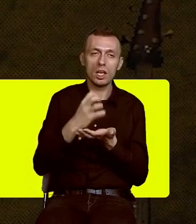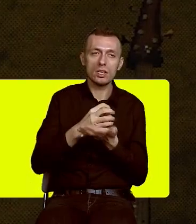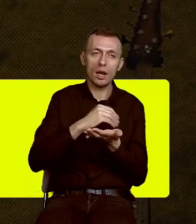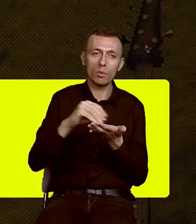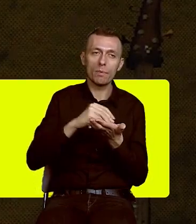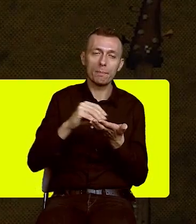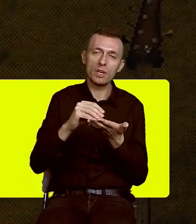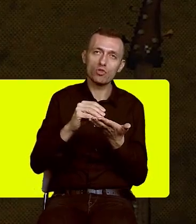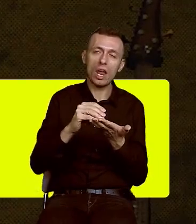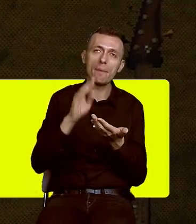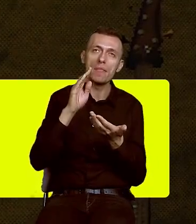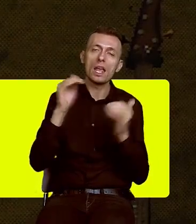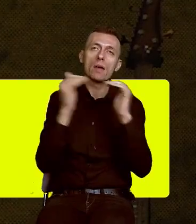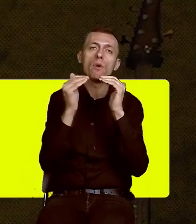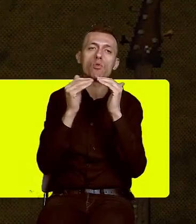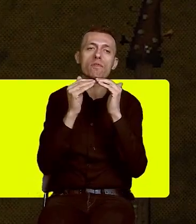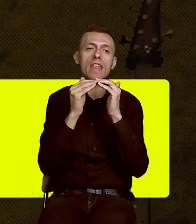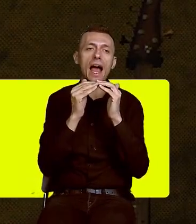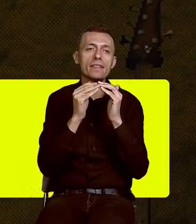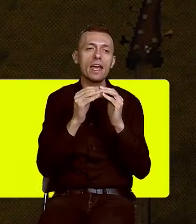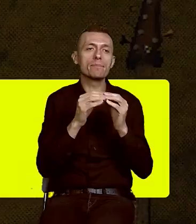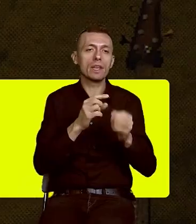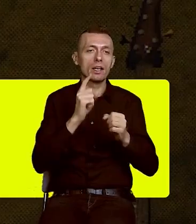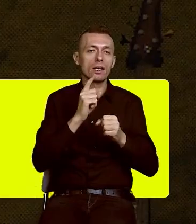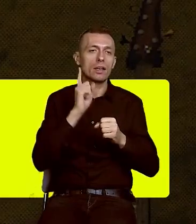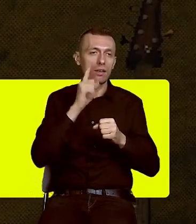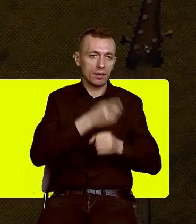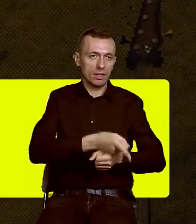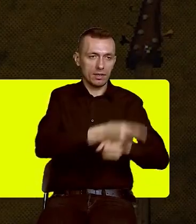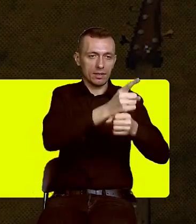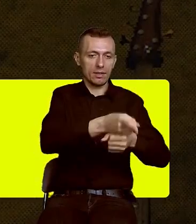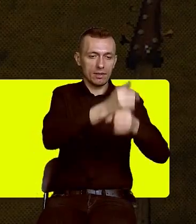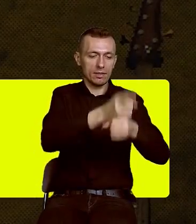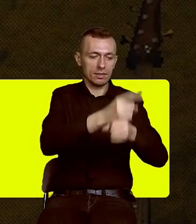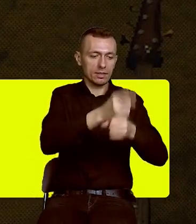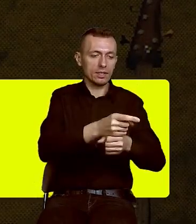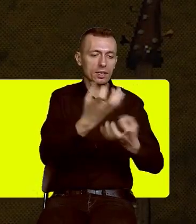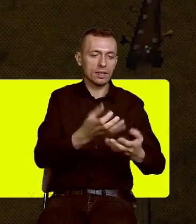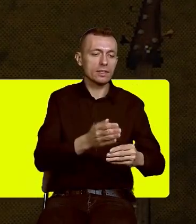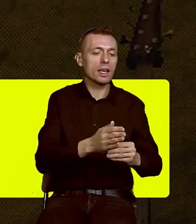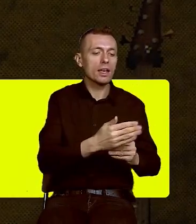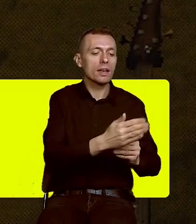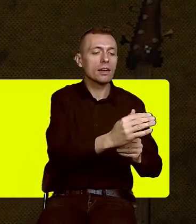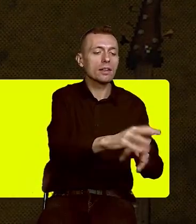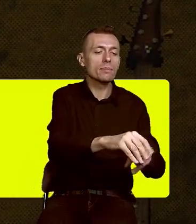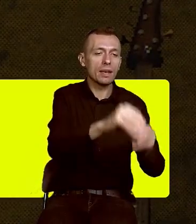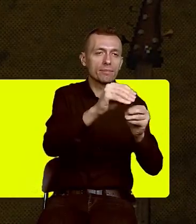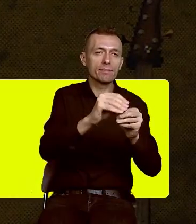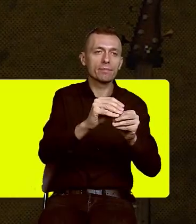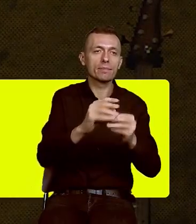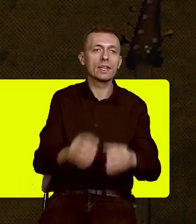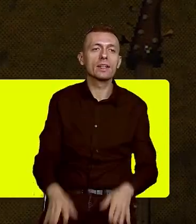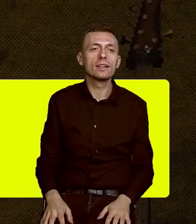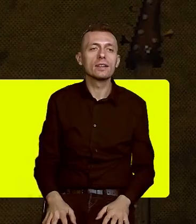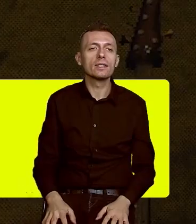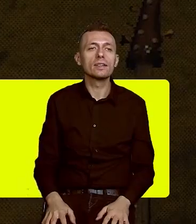haczyk. To tak jak owoc wyglądał bardzo dobrze dla Ewy, tak grzech zawsze wydaje się